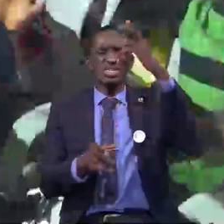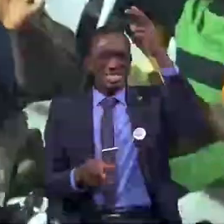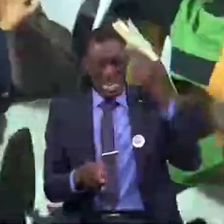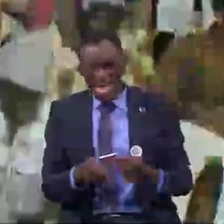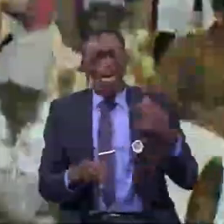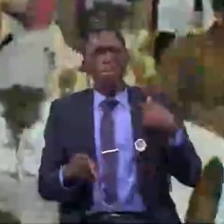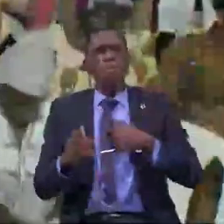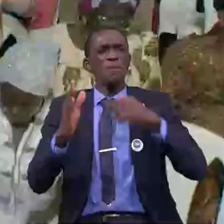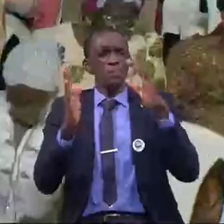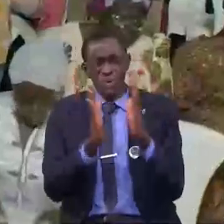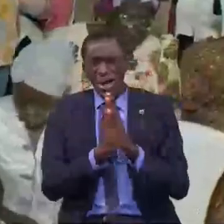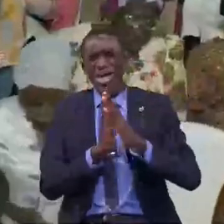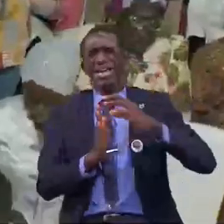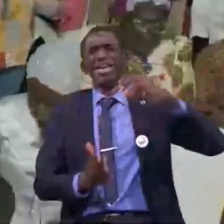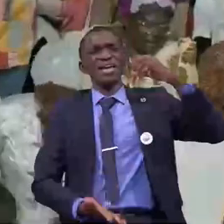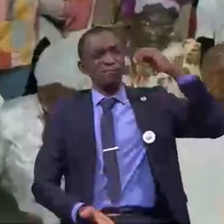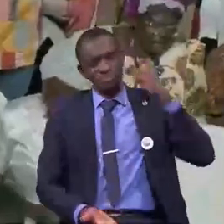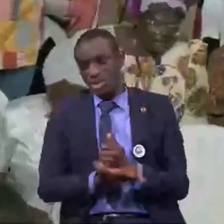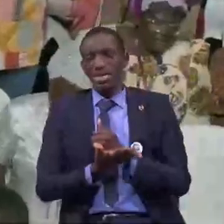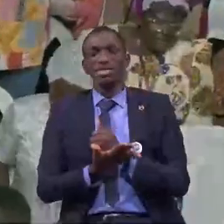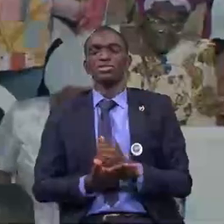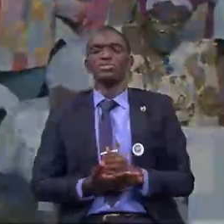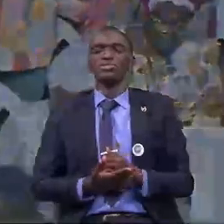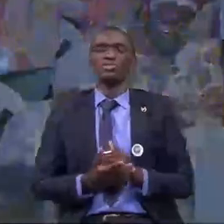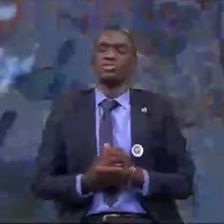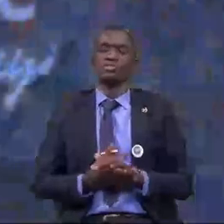Au nom de Jésus, nous prions.